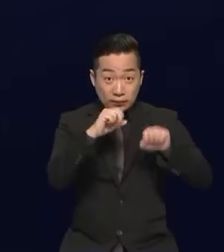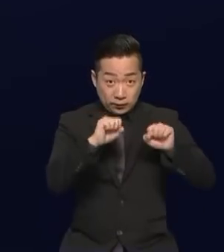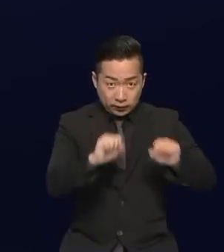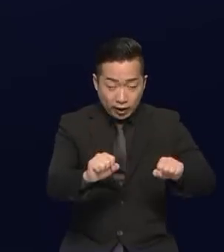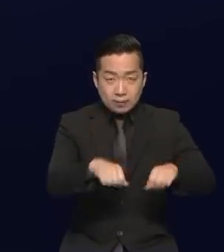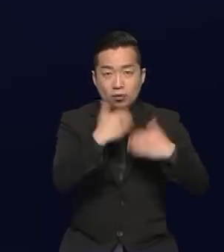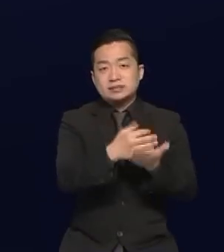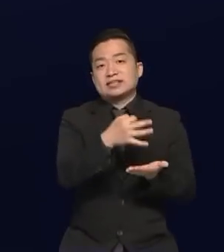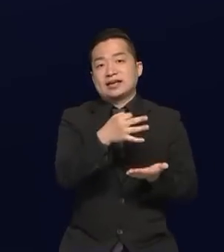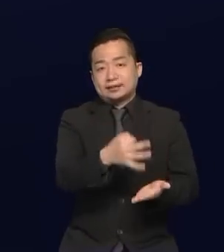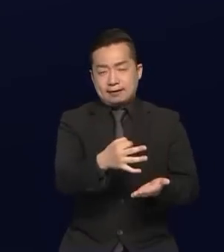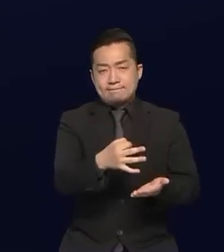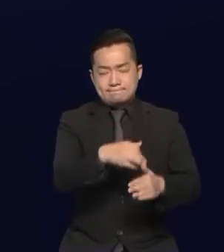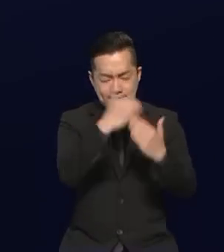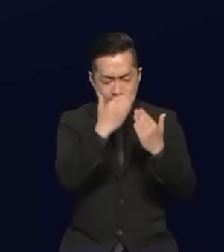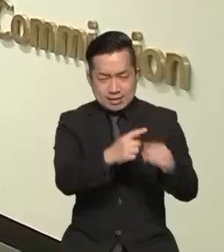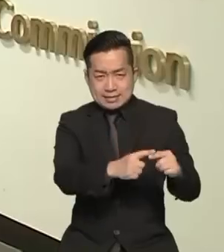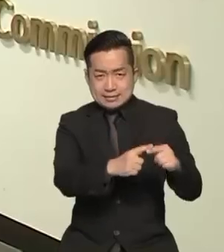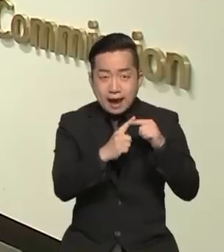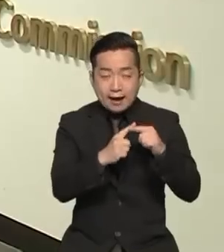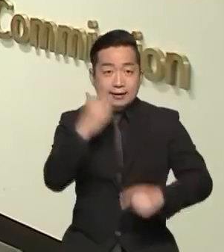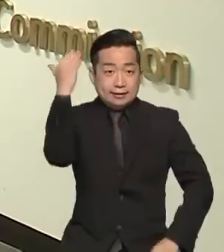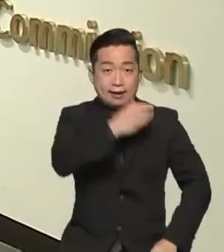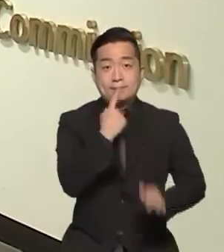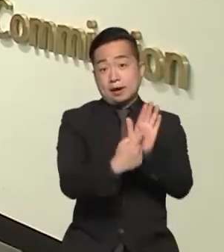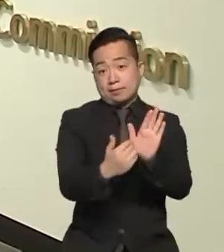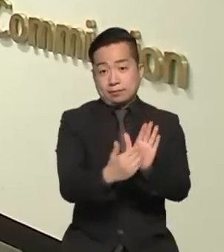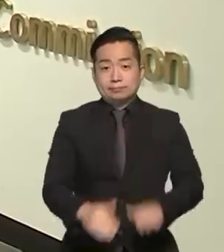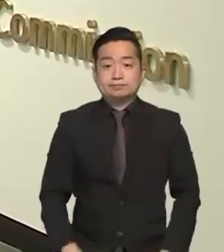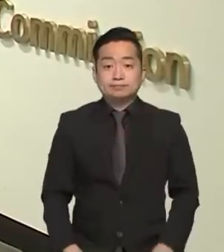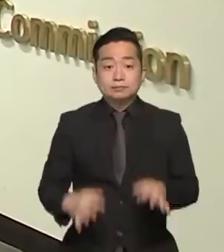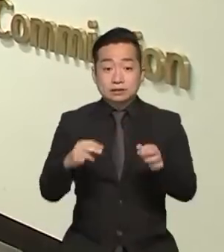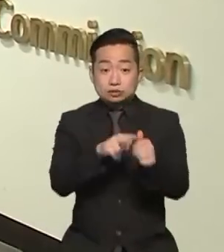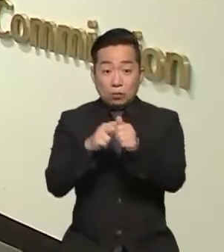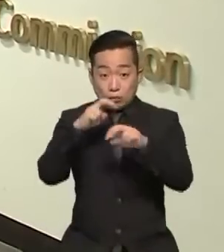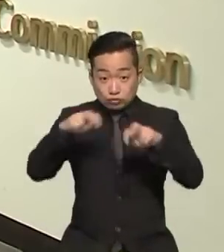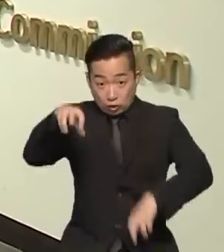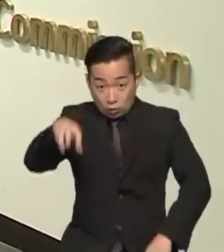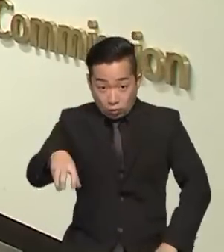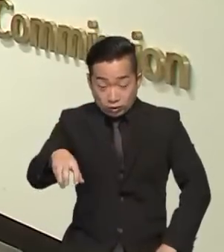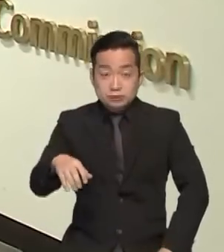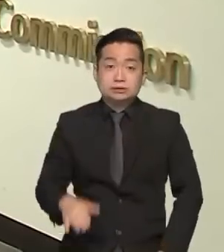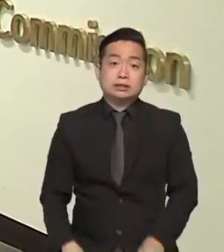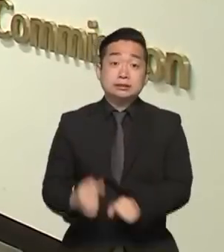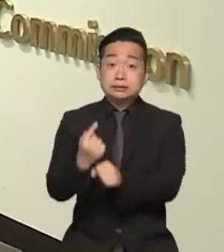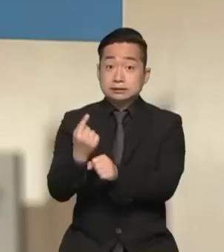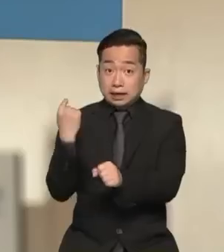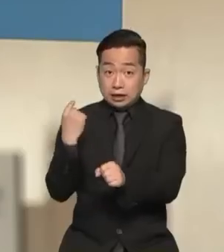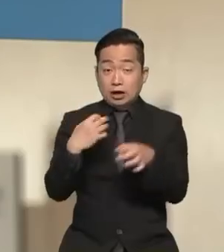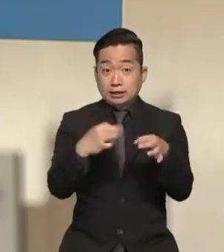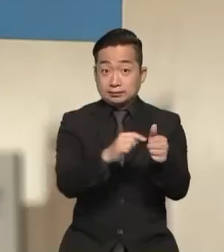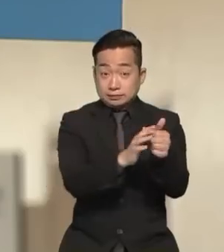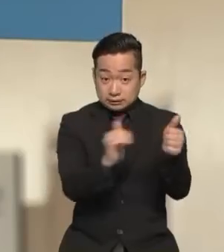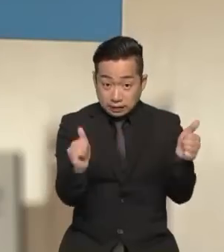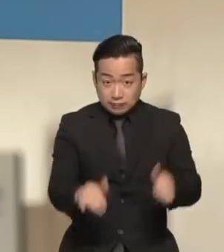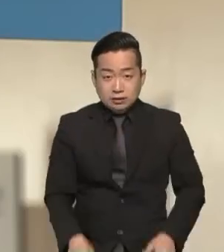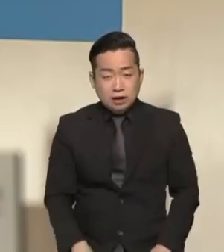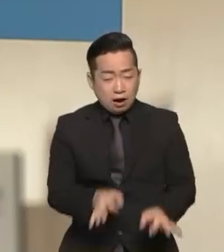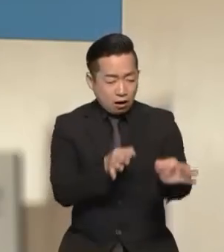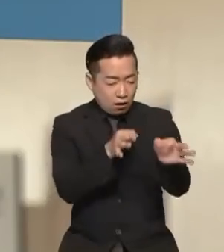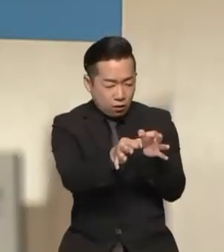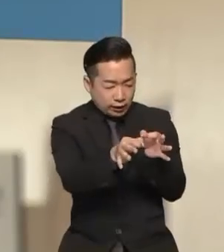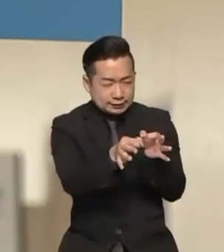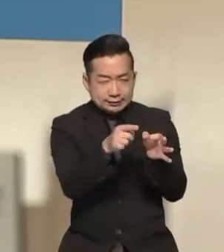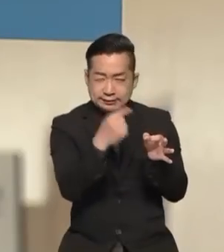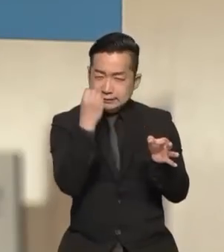걸고 결백을 주장했습니다. 금융정보분석원이 지난해 김 의원의 가상화폐 거래를 이상거래로 보고